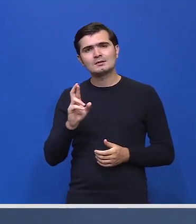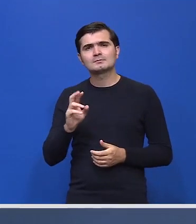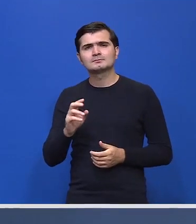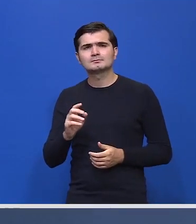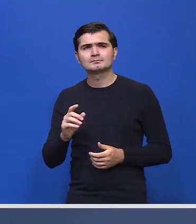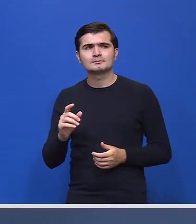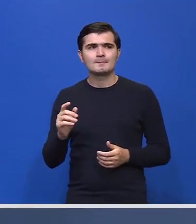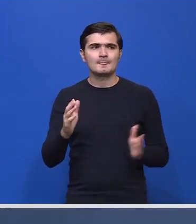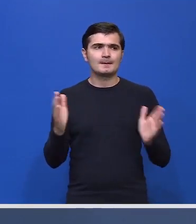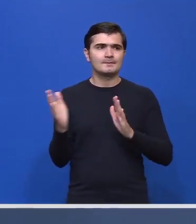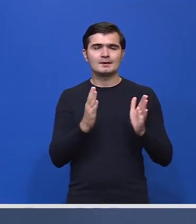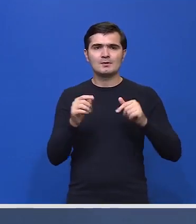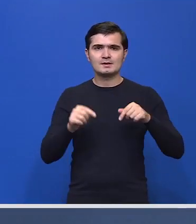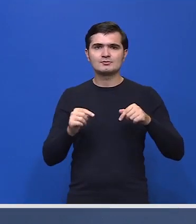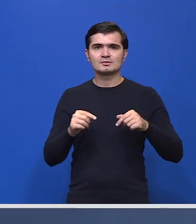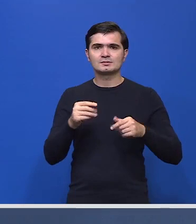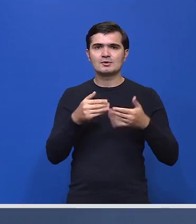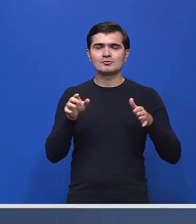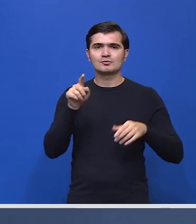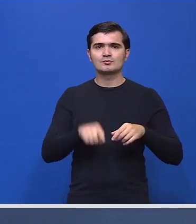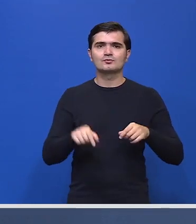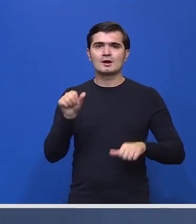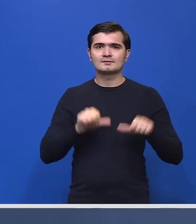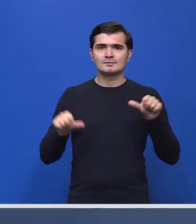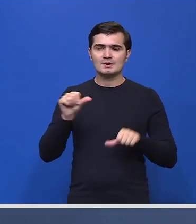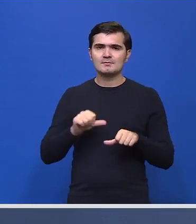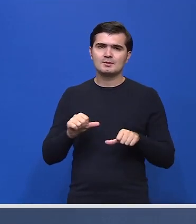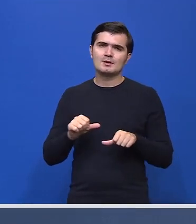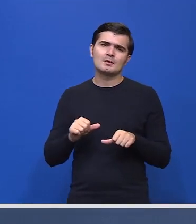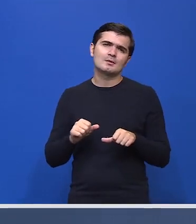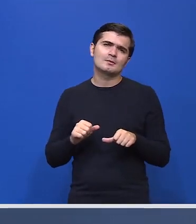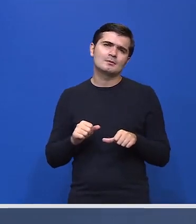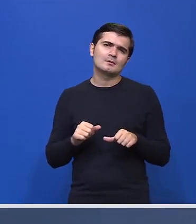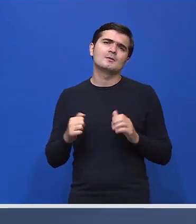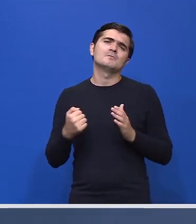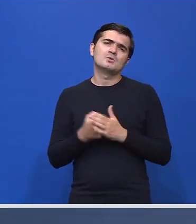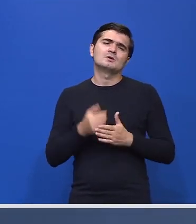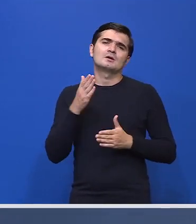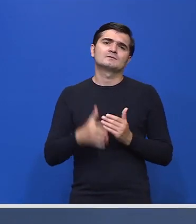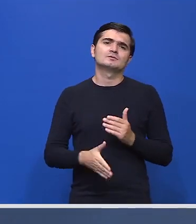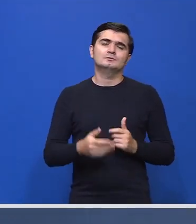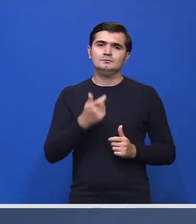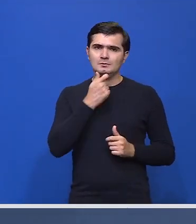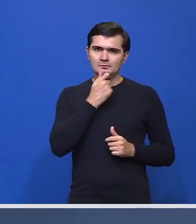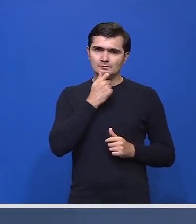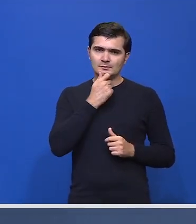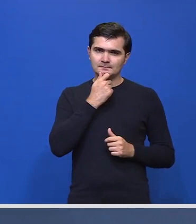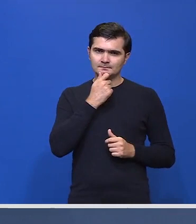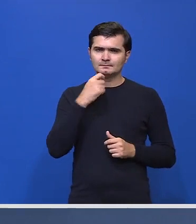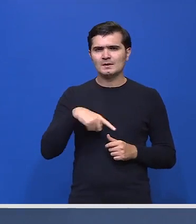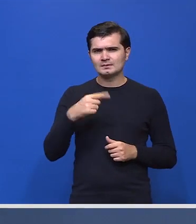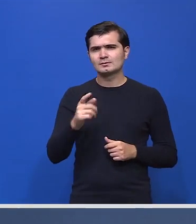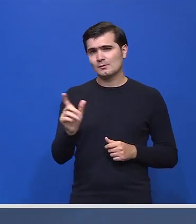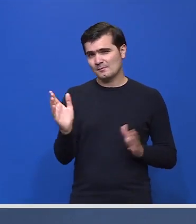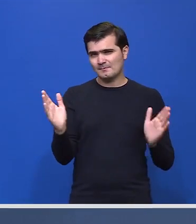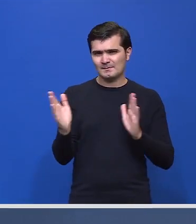perioada aceasta, începând cu luna septembrie și până, să zicem, la sfârșitul anului, este o perioadă